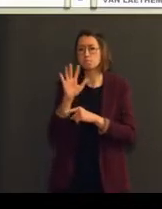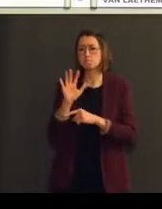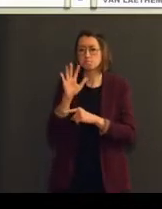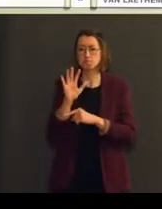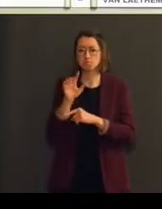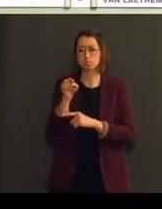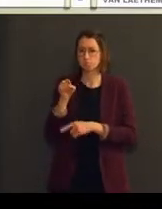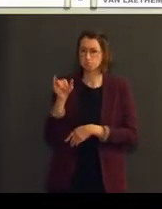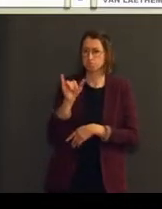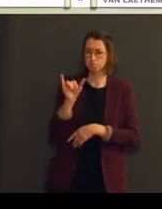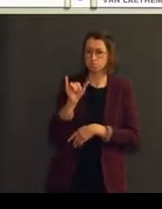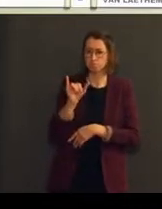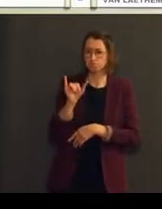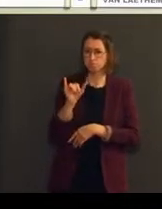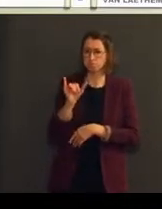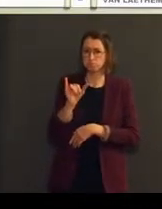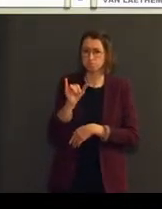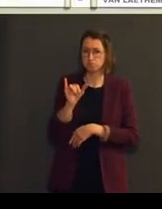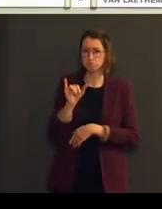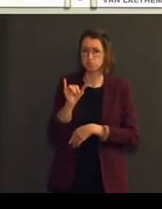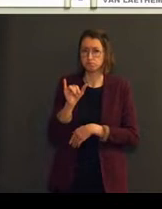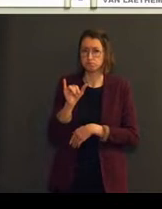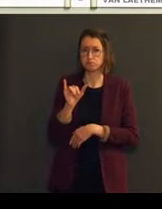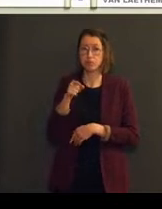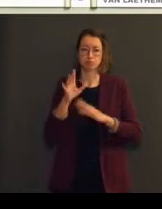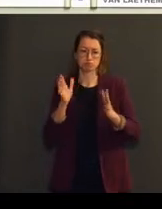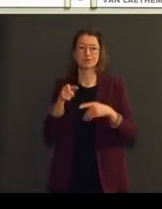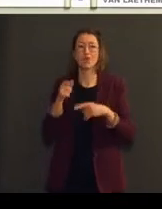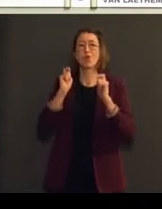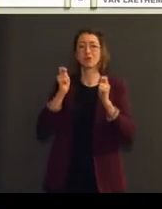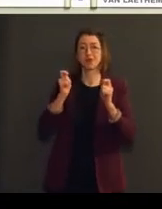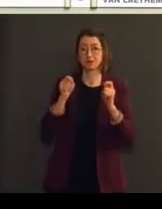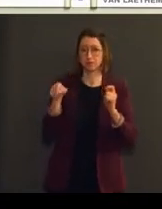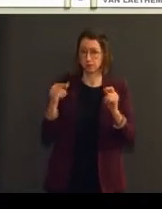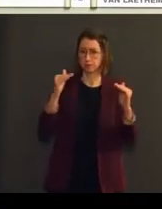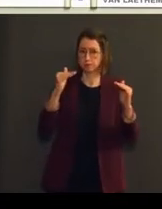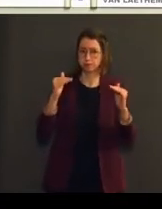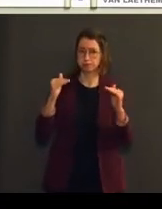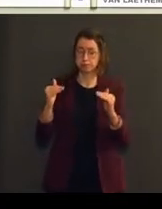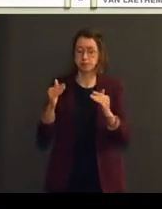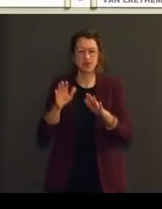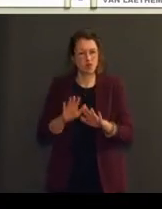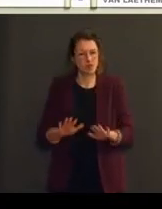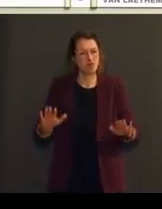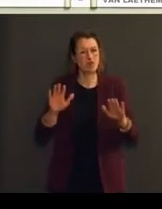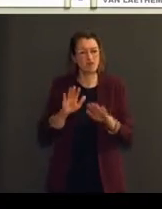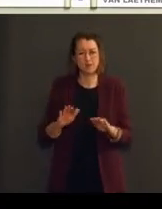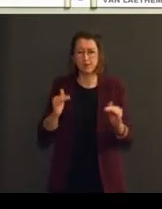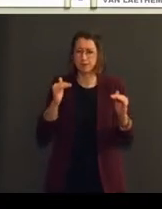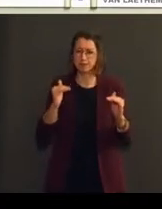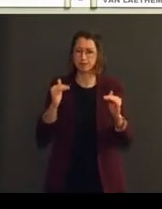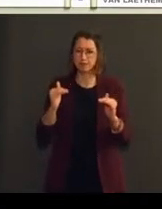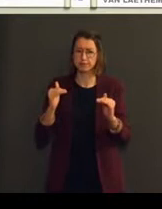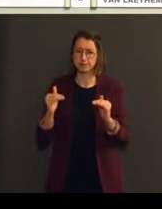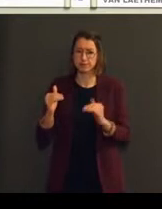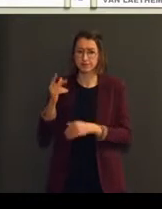Les hospitalisations continuent de diminuer, mais très lentement. Et on le voit sur la diapositive, on n'est pas du tout devant